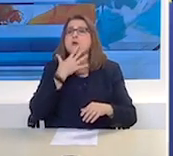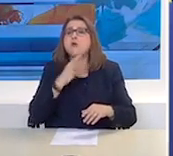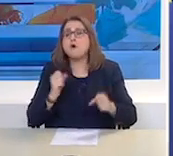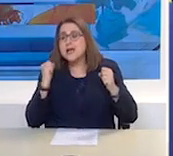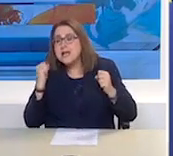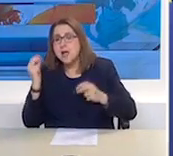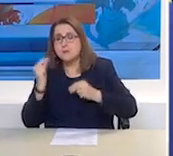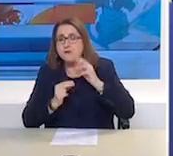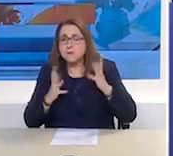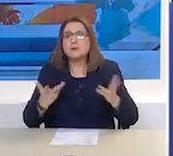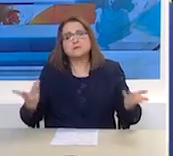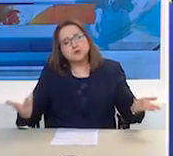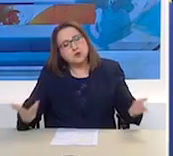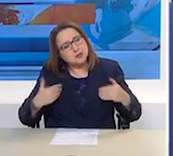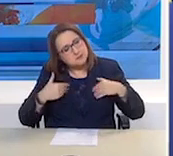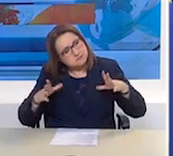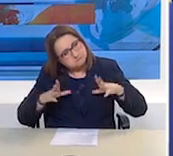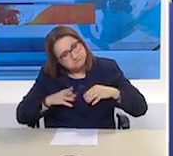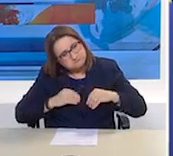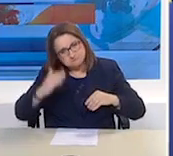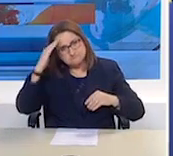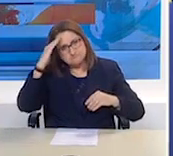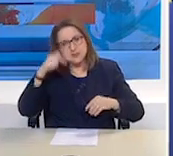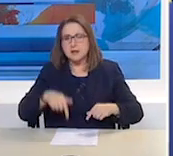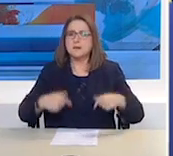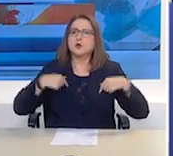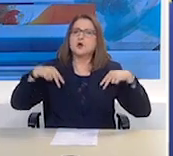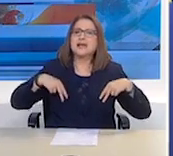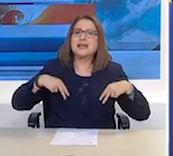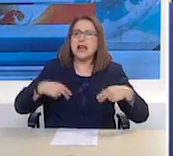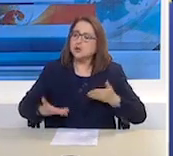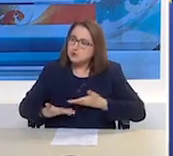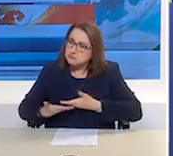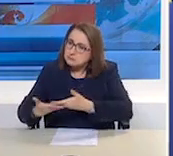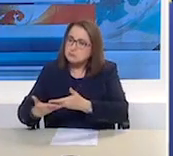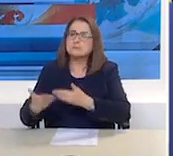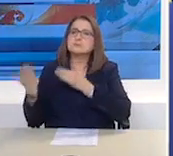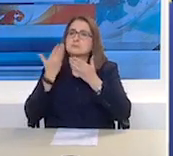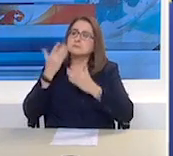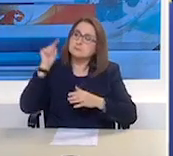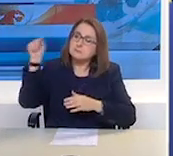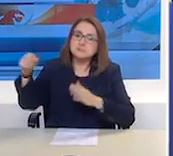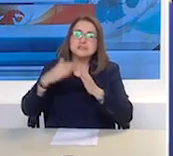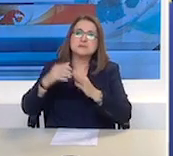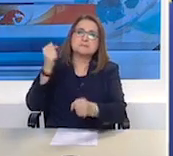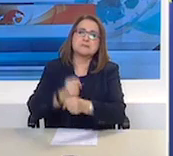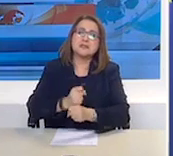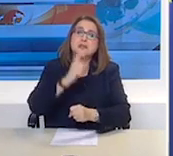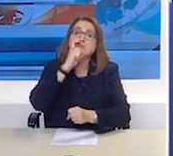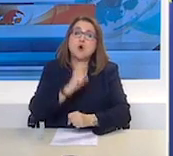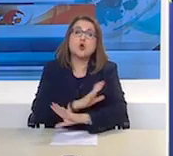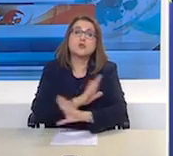και αυτονόητη υποχρέωση της πολιτείας να παρέχει την πρόσβαση των μαθητών αυτών στην εκπαιδευτική διαδικασία εξ αποστάσεως. Και αυτό